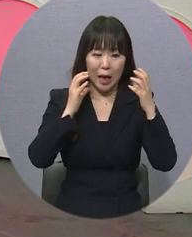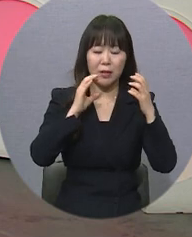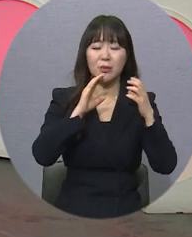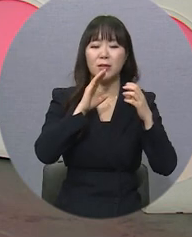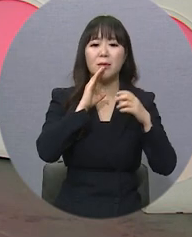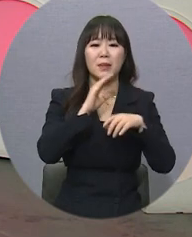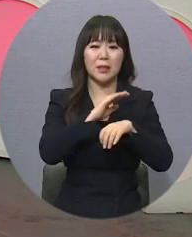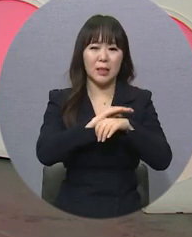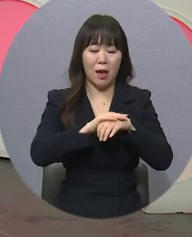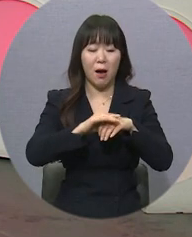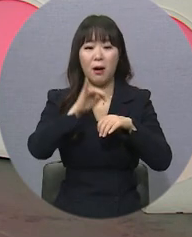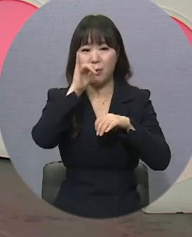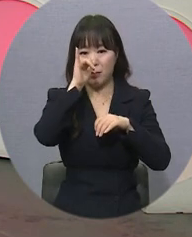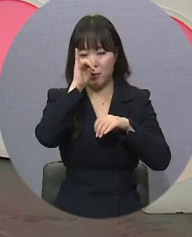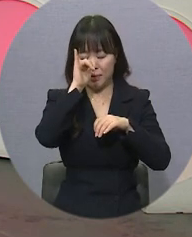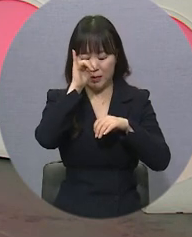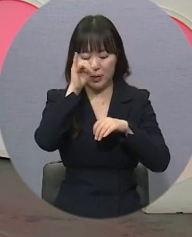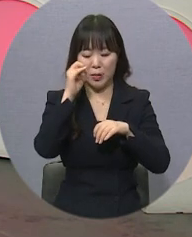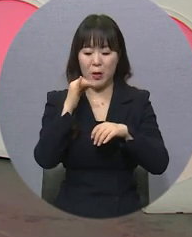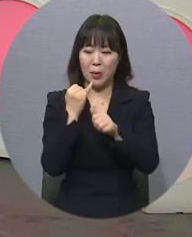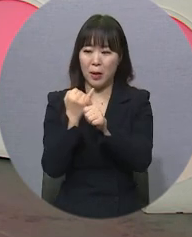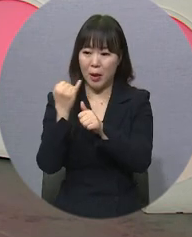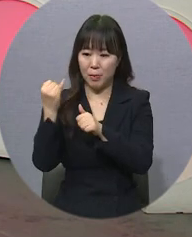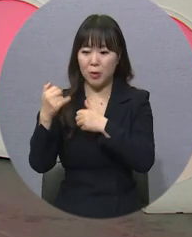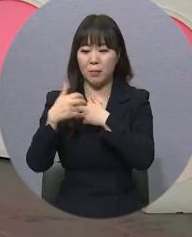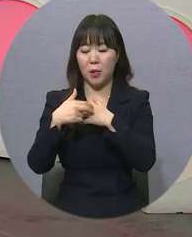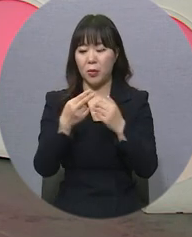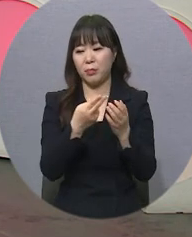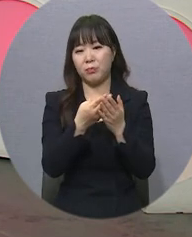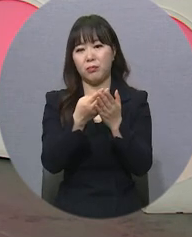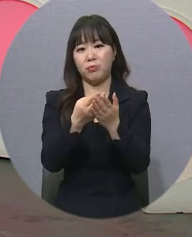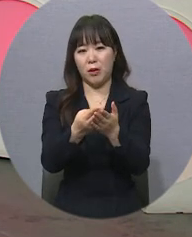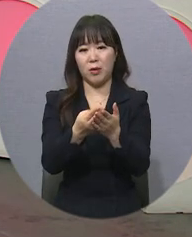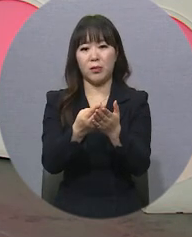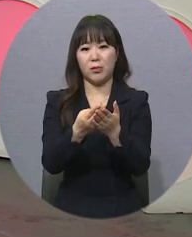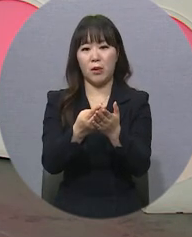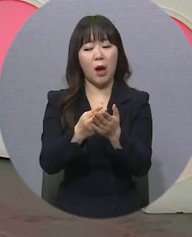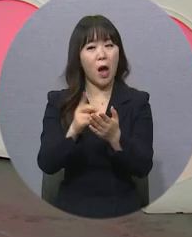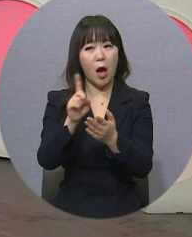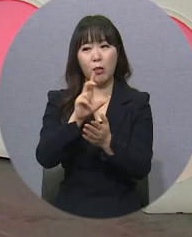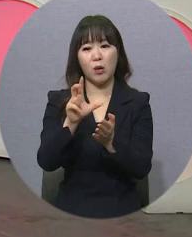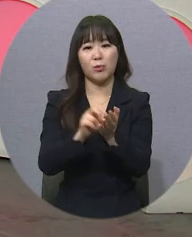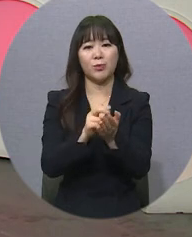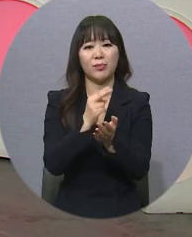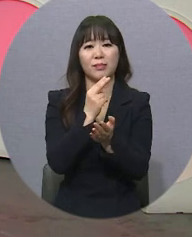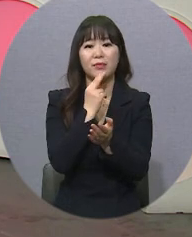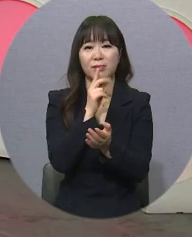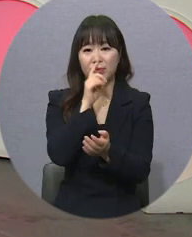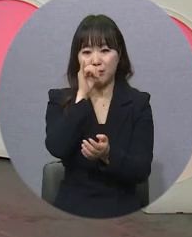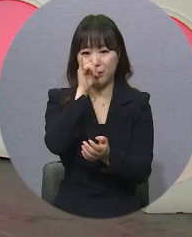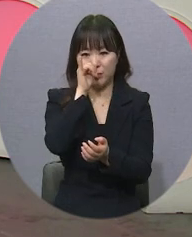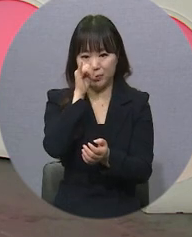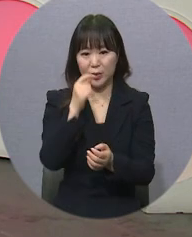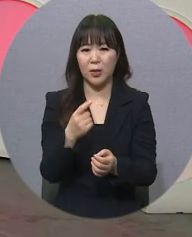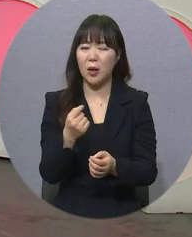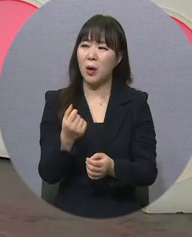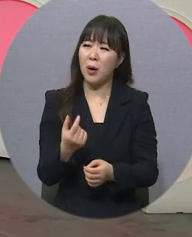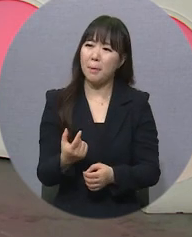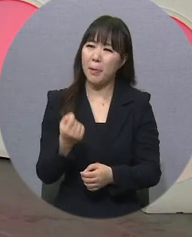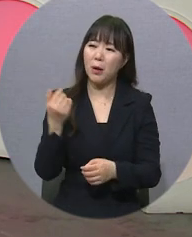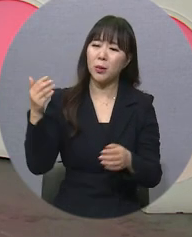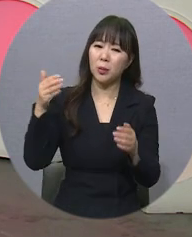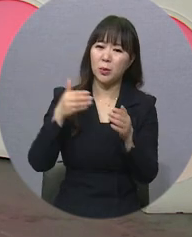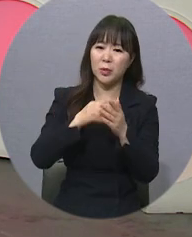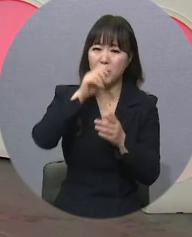잘 태어나고. 아유, 다행이다. 네. 아내분도 병원으로 이송돼서 아, 별일 없었다고 그렇게 이제 나오더라고요. 아, 좀 빨리 가지.